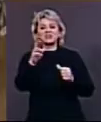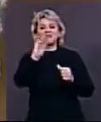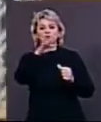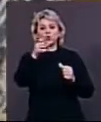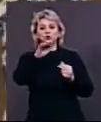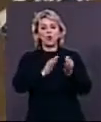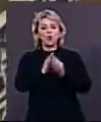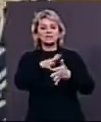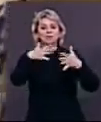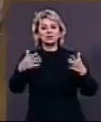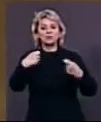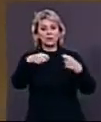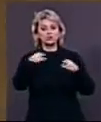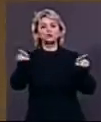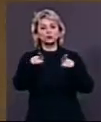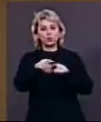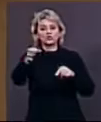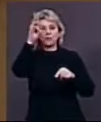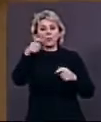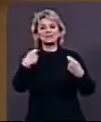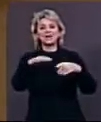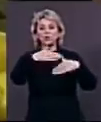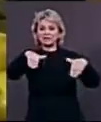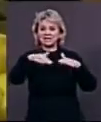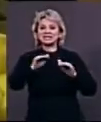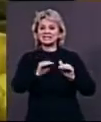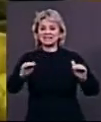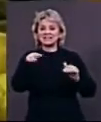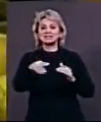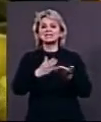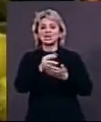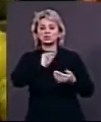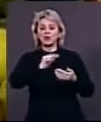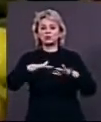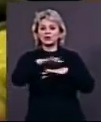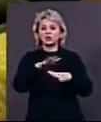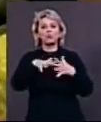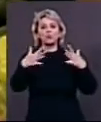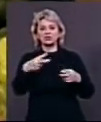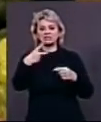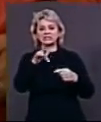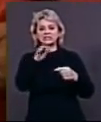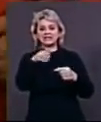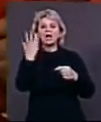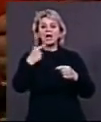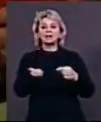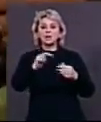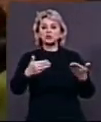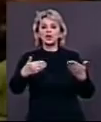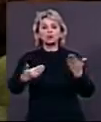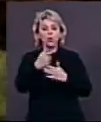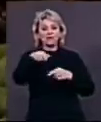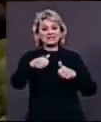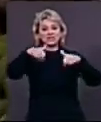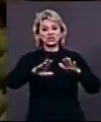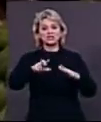овощи. Большинство продавцов тоже помнят торговые ряды с детства, а стаж работы на рынке больше 20 лет. Когда пришла новость о решении